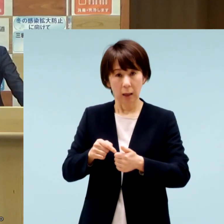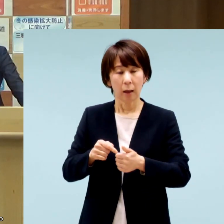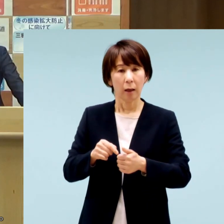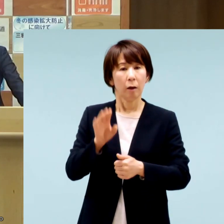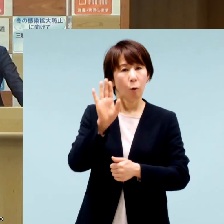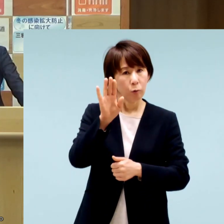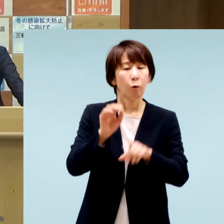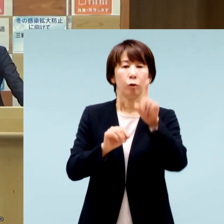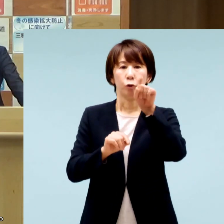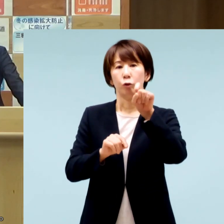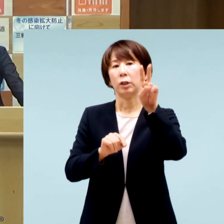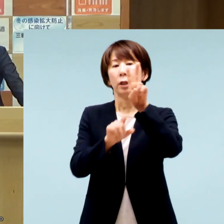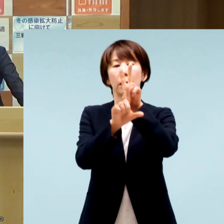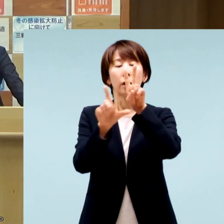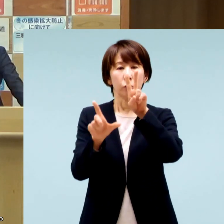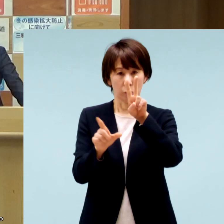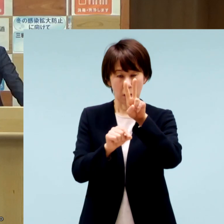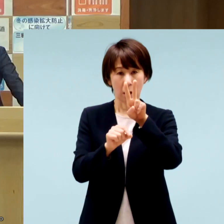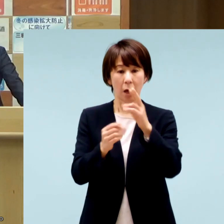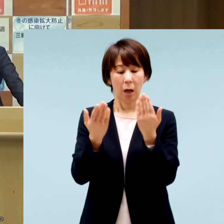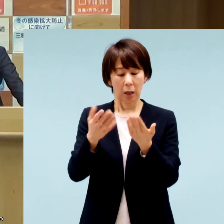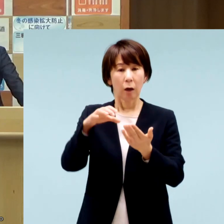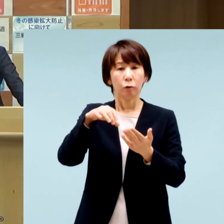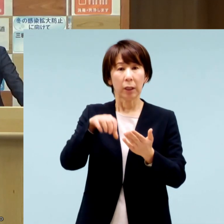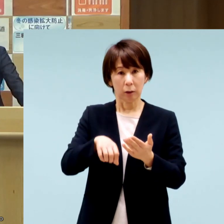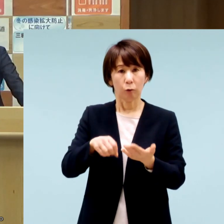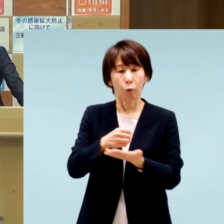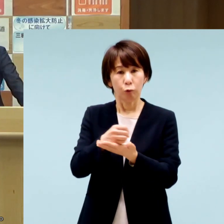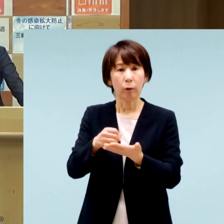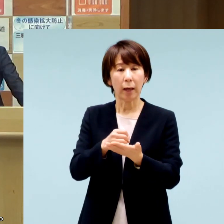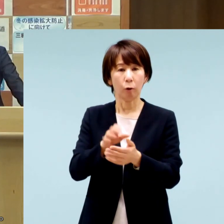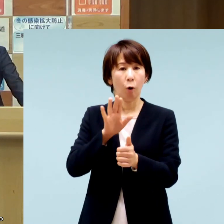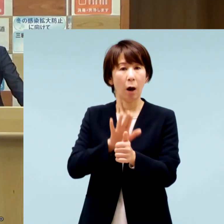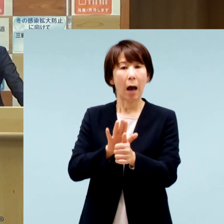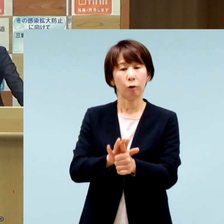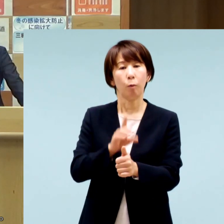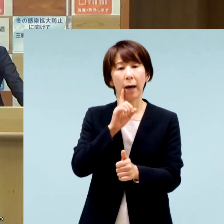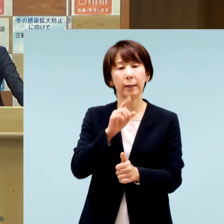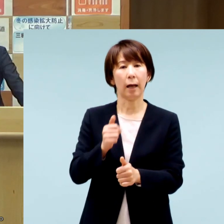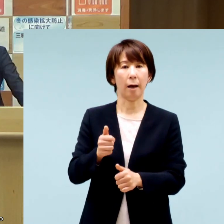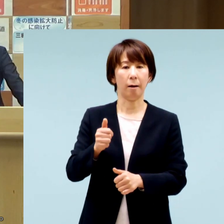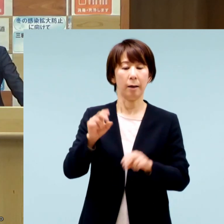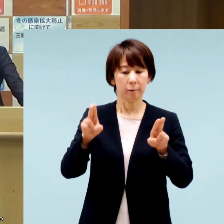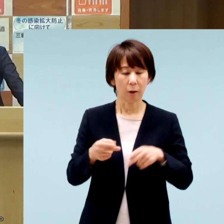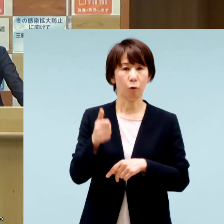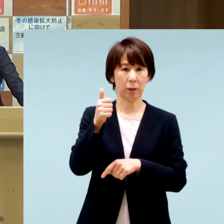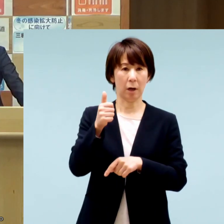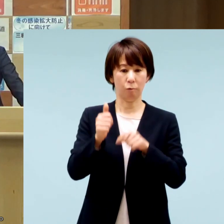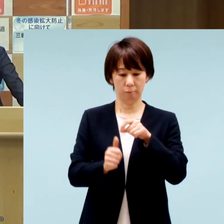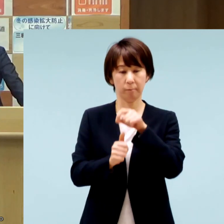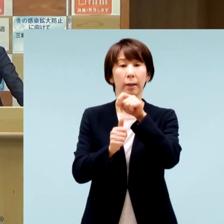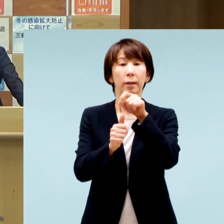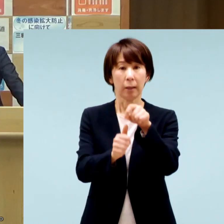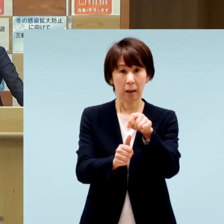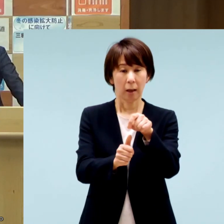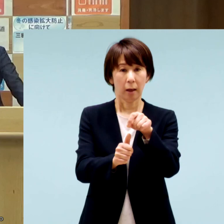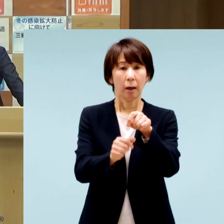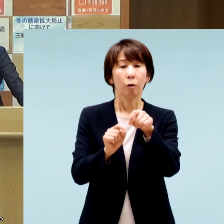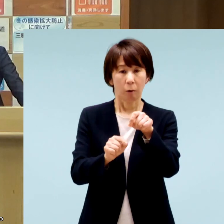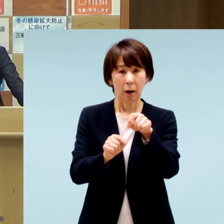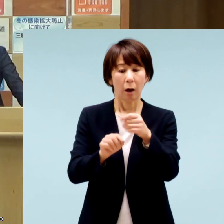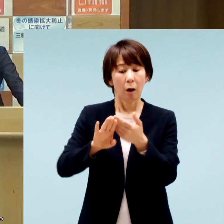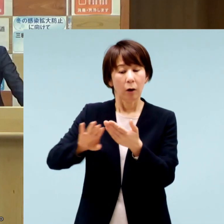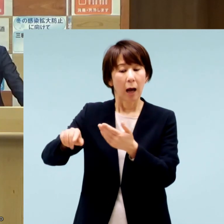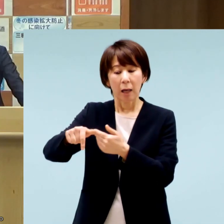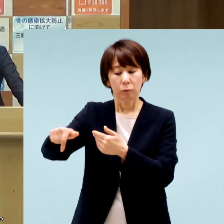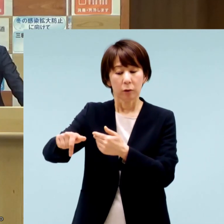には学院運営アドバイザー、これを設置をさせていただきまして外部の視点からの運営上の助言をいただ